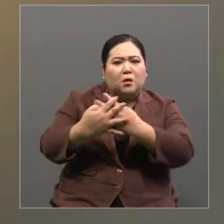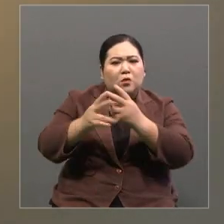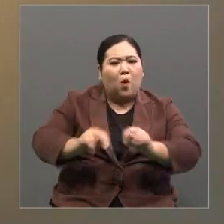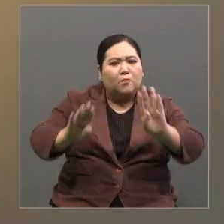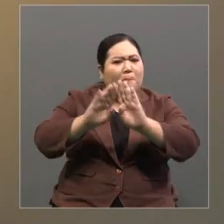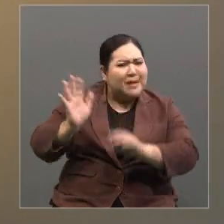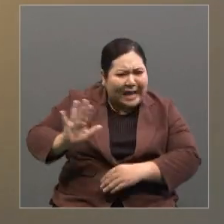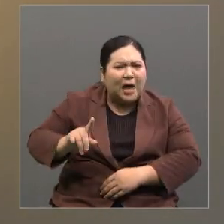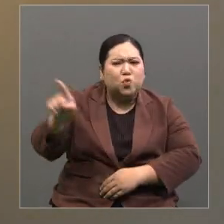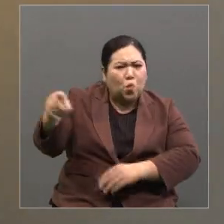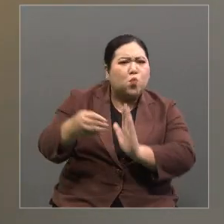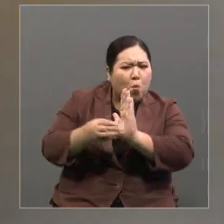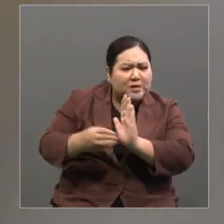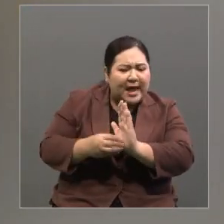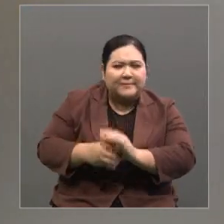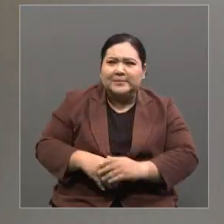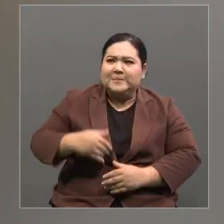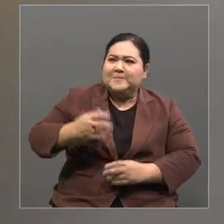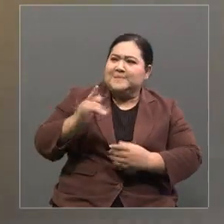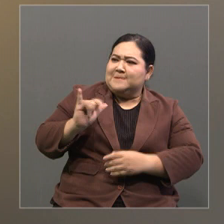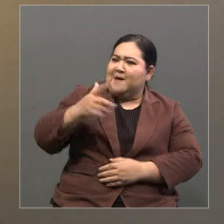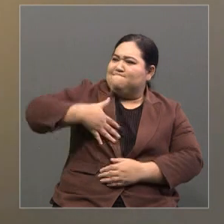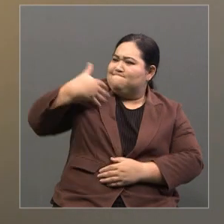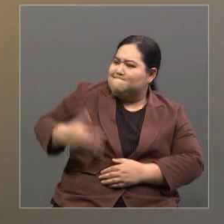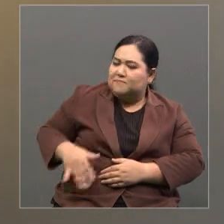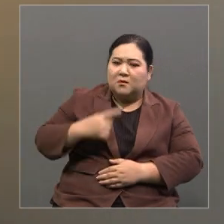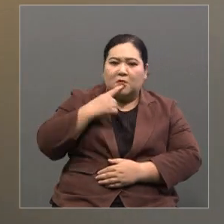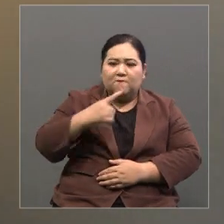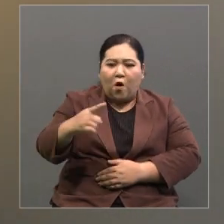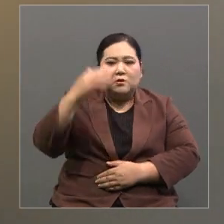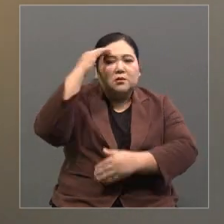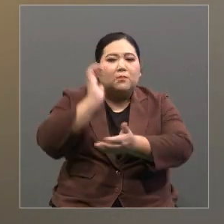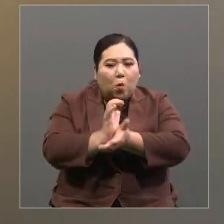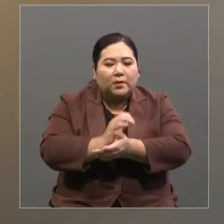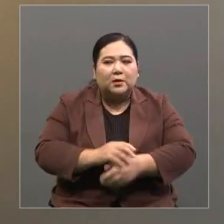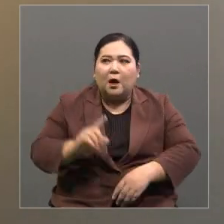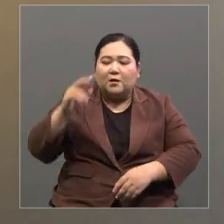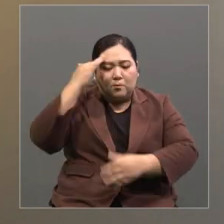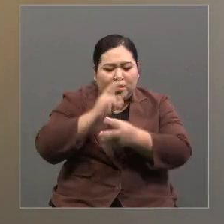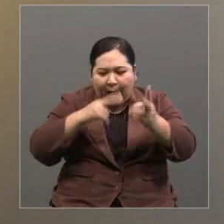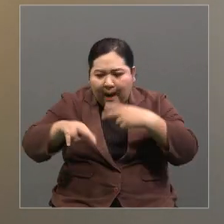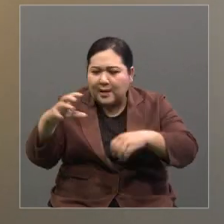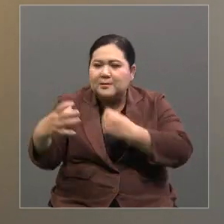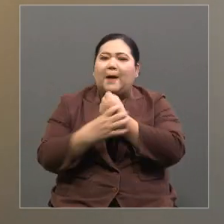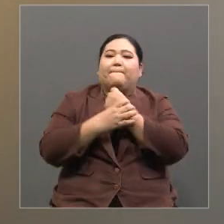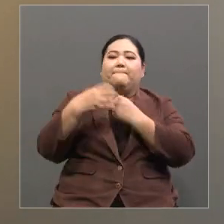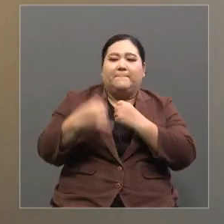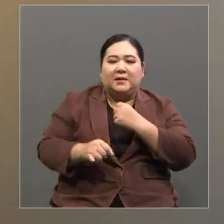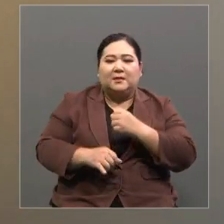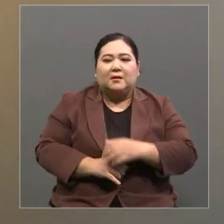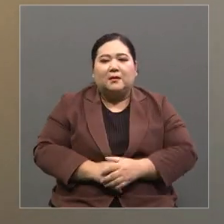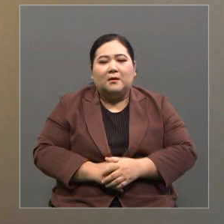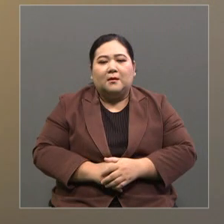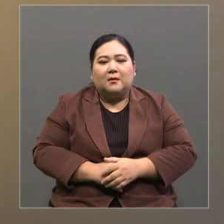ำพิเศษกรุงเทพก็เลยเข้าแจ้งความกับตำรวจแต่ผู้ต้องหาก็ให้การรับสารภาพบอกว่านายทัศนัยที่เป็นเพื่อนกับตัวเ